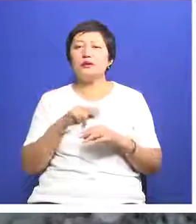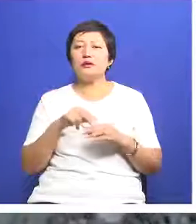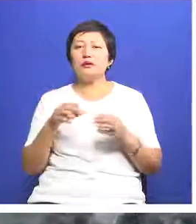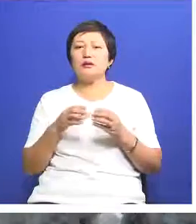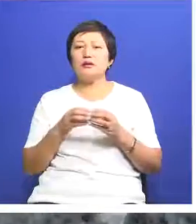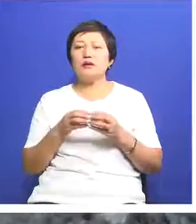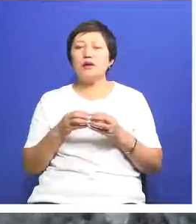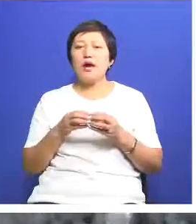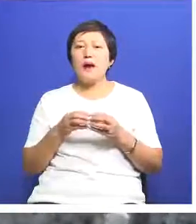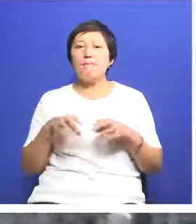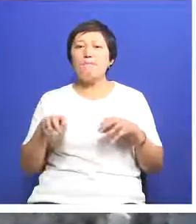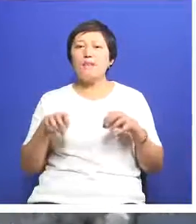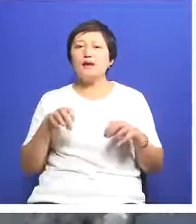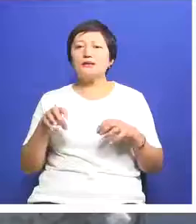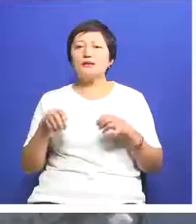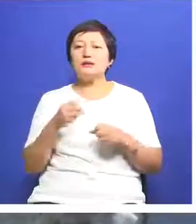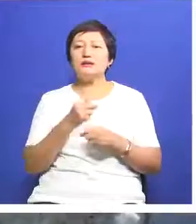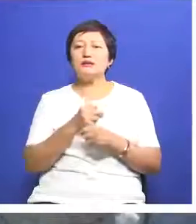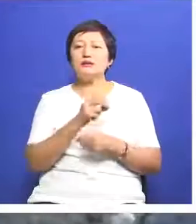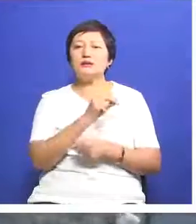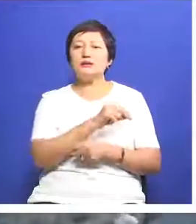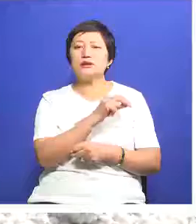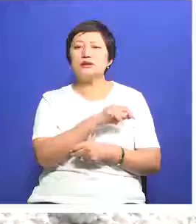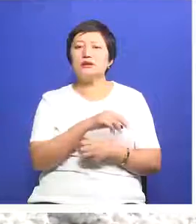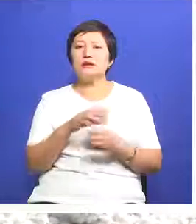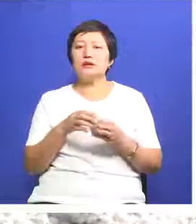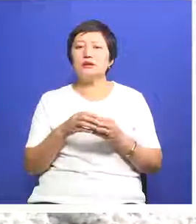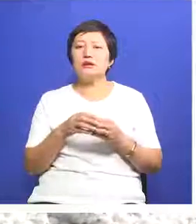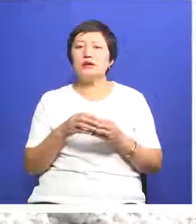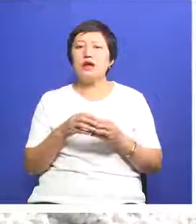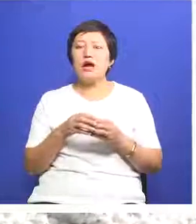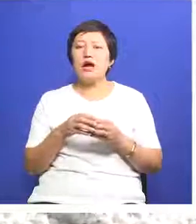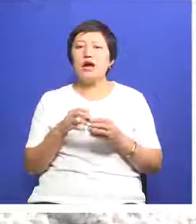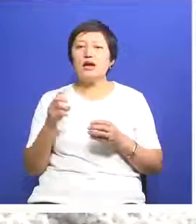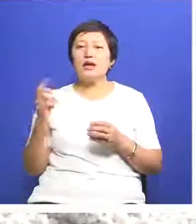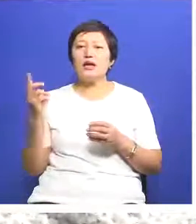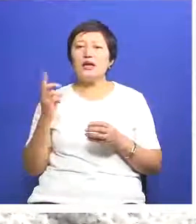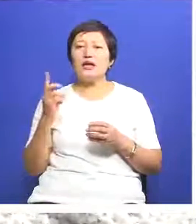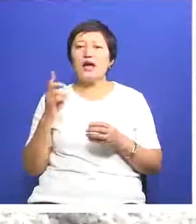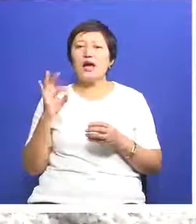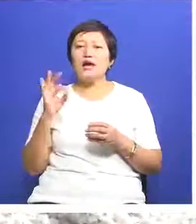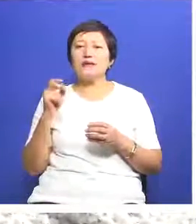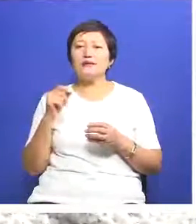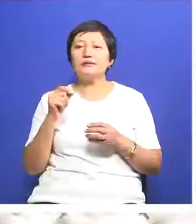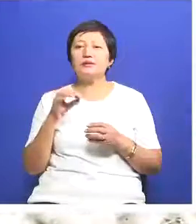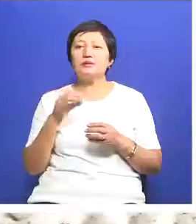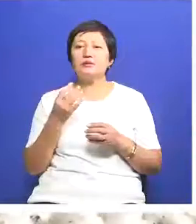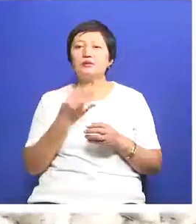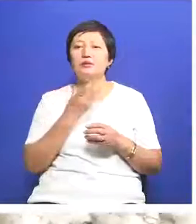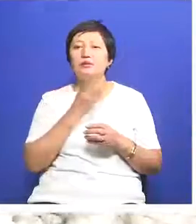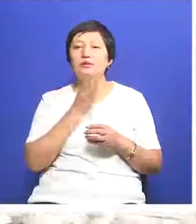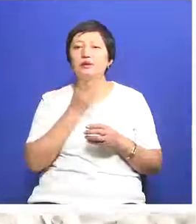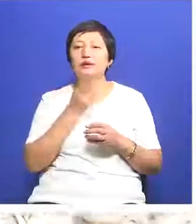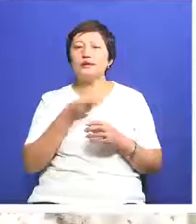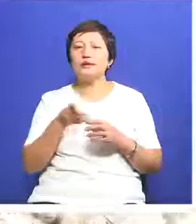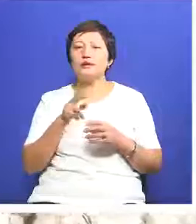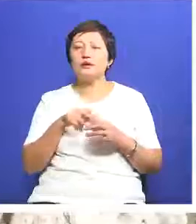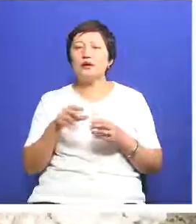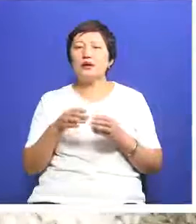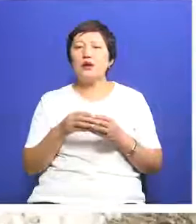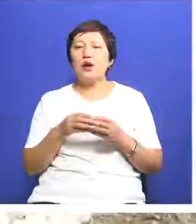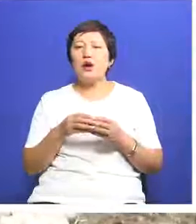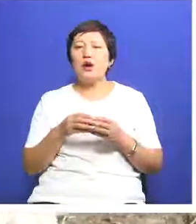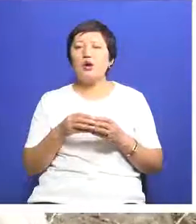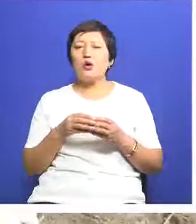2000 тоннадай мақта жиналды. Қазір ең қарқынды жүріп жатқан кез осы уақытта. Ол енді